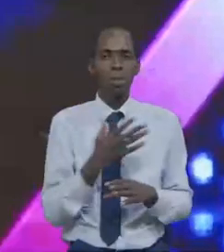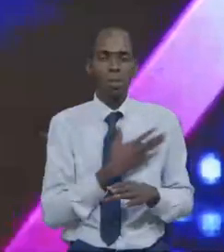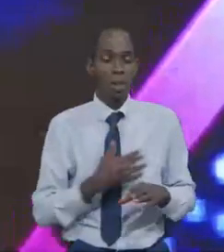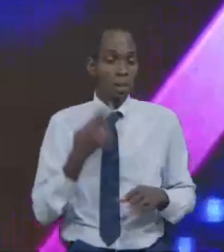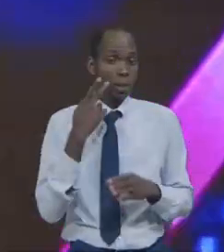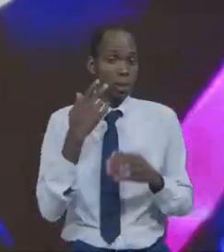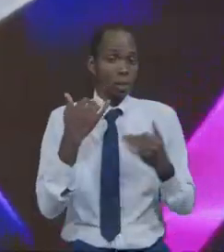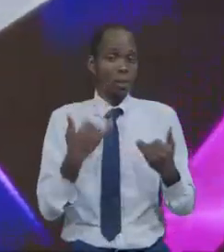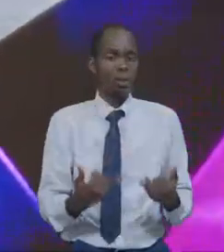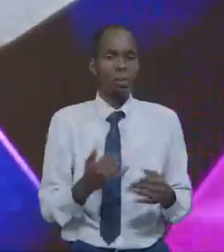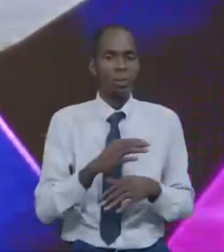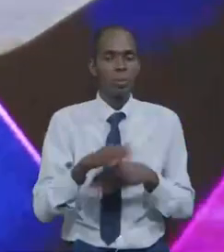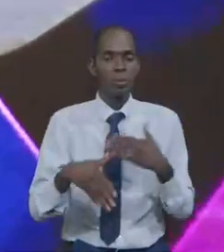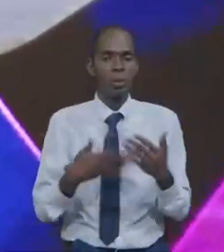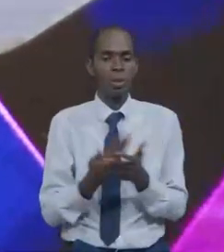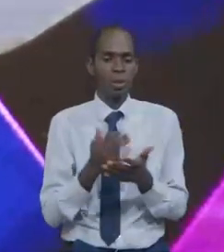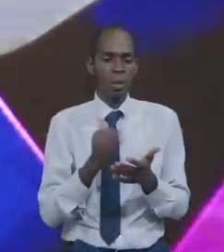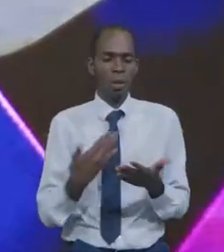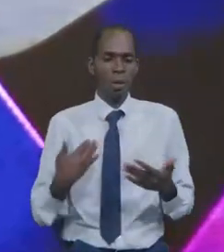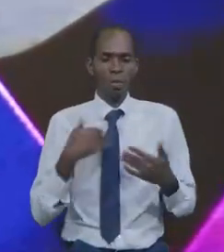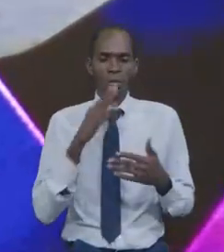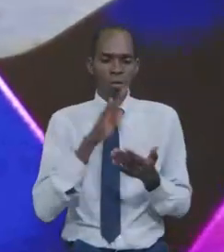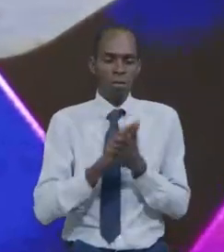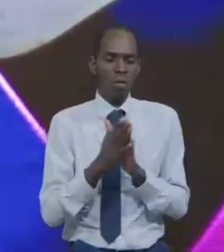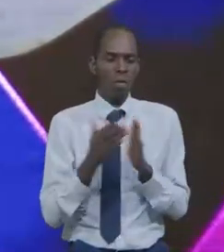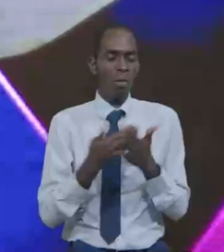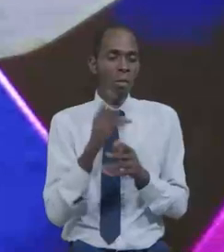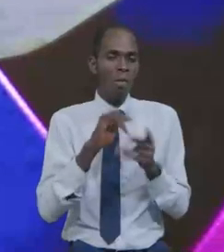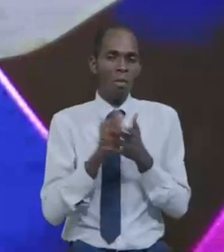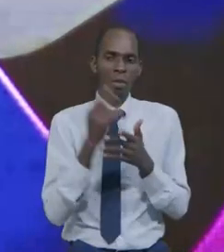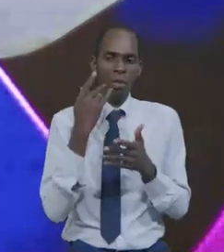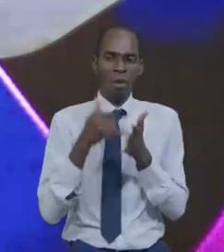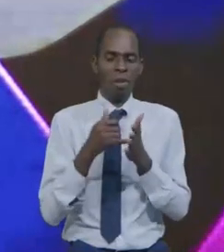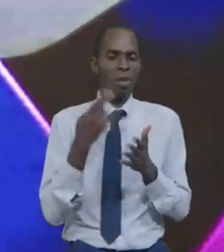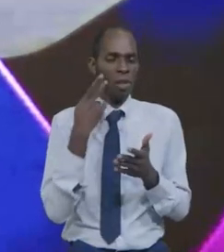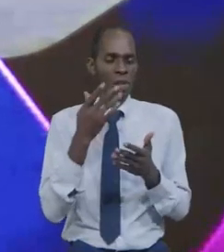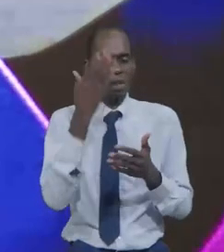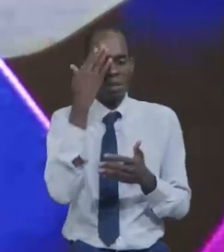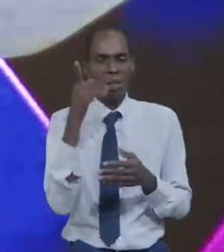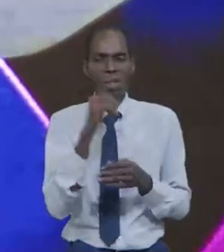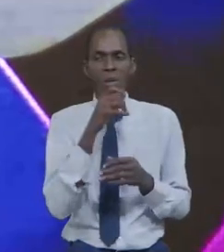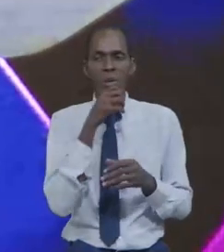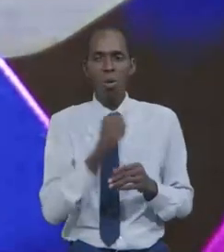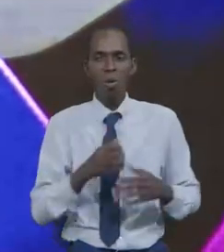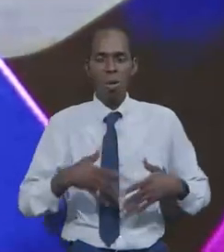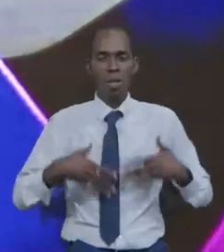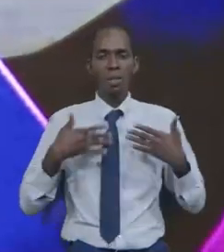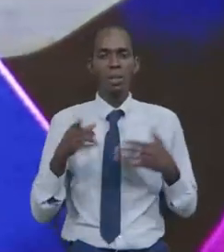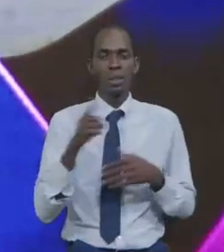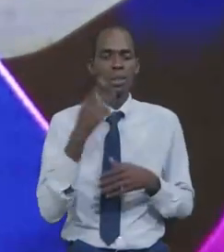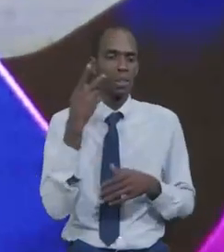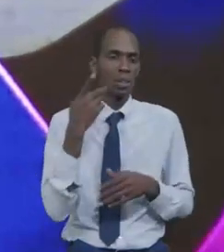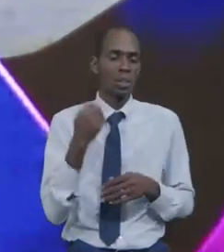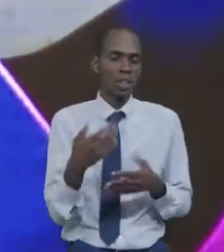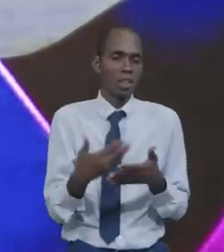Voici, toutes choses sont devenues nouvelles. Les gens qui l'ont vu, ils ont reconnu l'ancienne vie. Ils ont vu